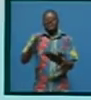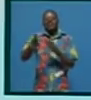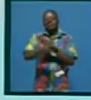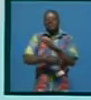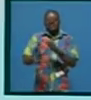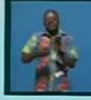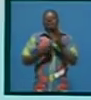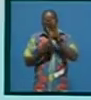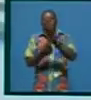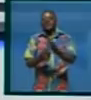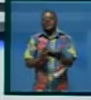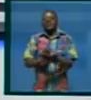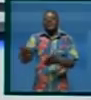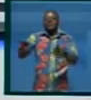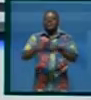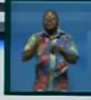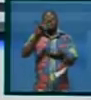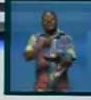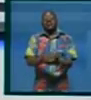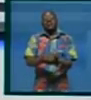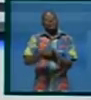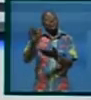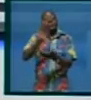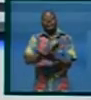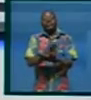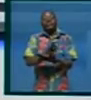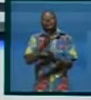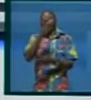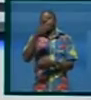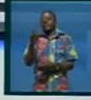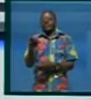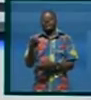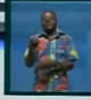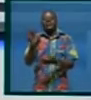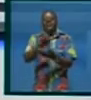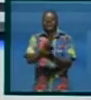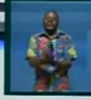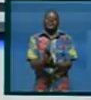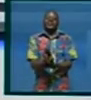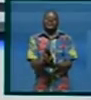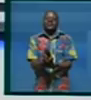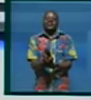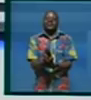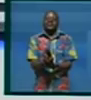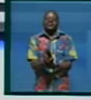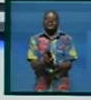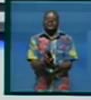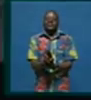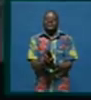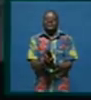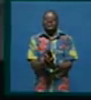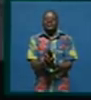présenté par la même occasion au Ciné Burkina. Reportage Nongba Kouda Zoubavielde, David Dabiré.